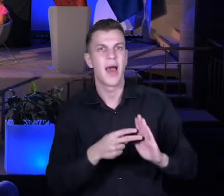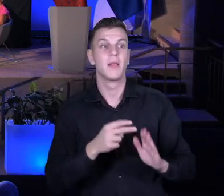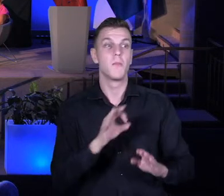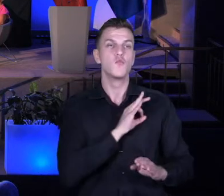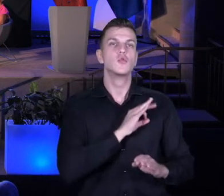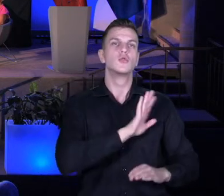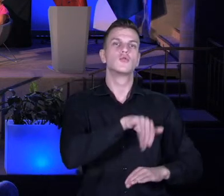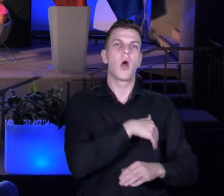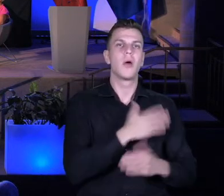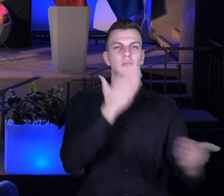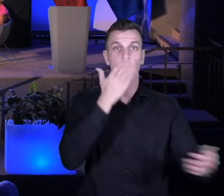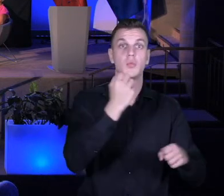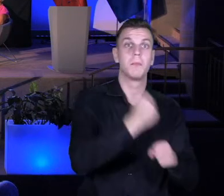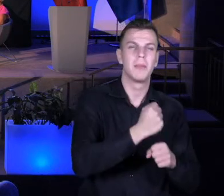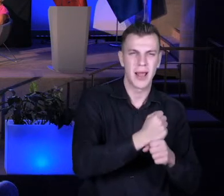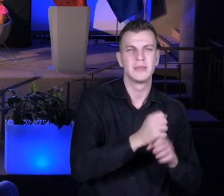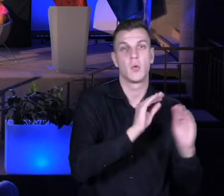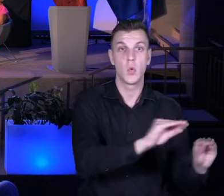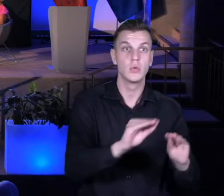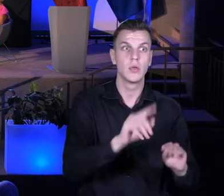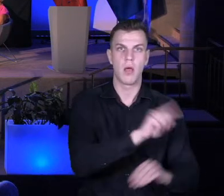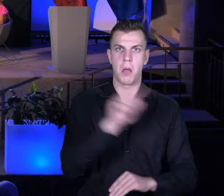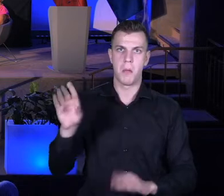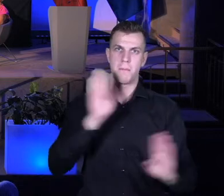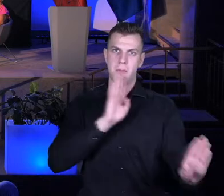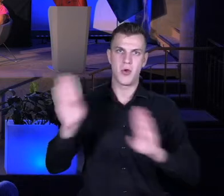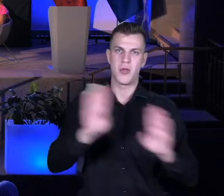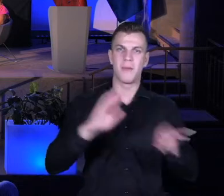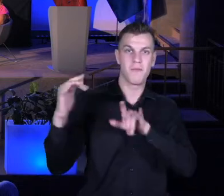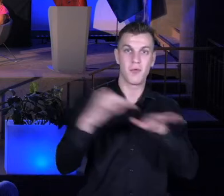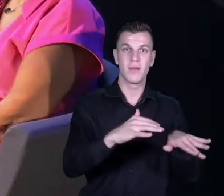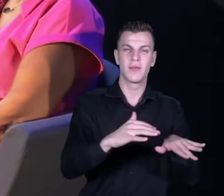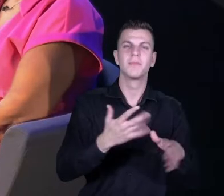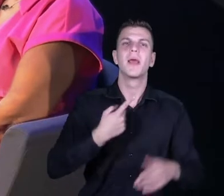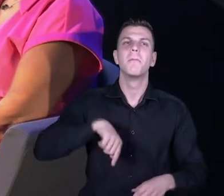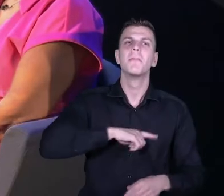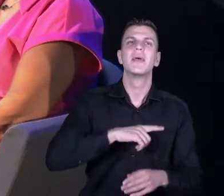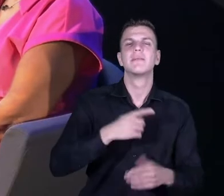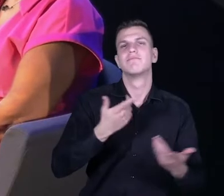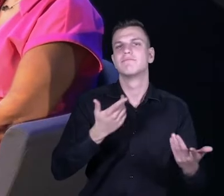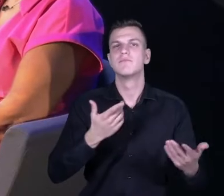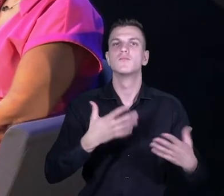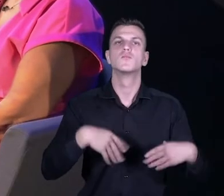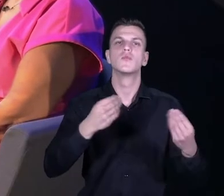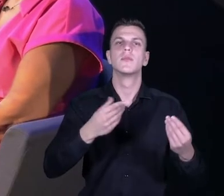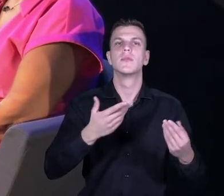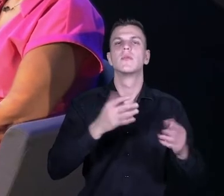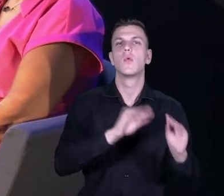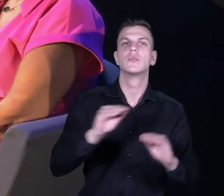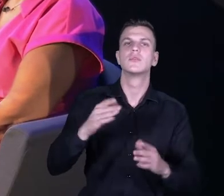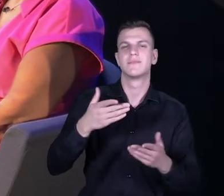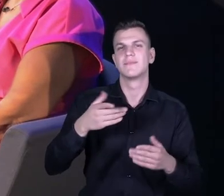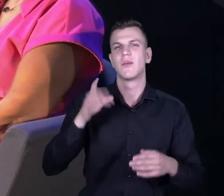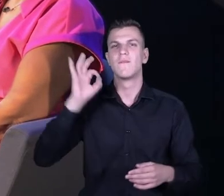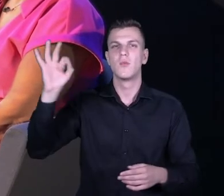swoją filozofię w szkole wywodzimy z pedagogiki frenetowskiej. Patrząc na te